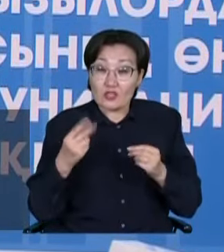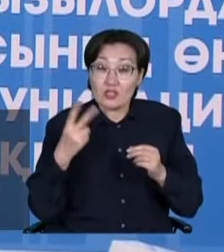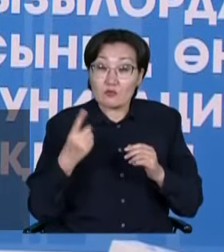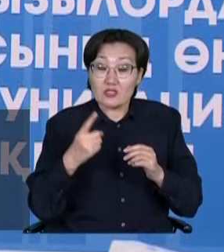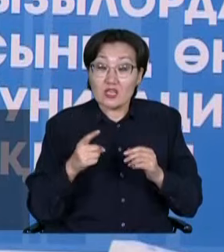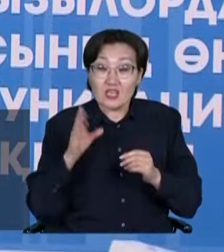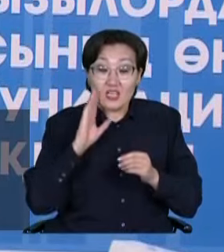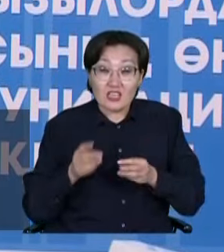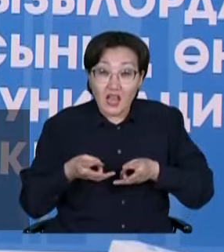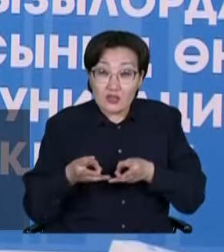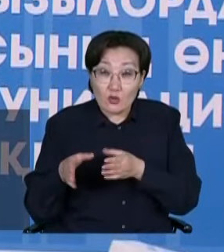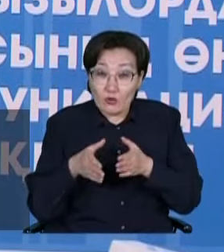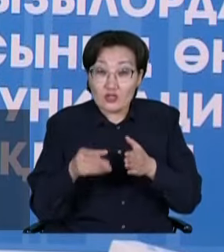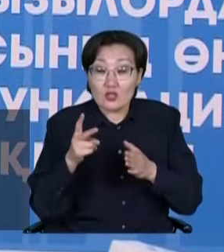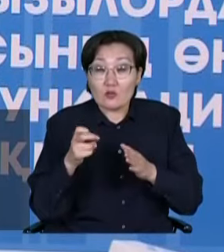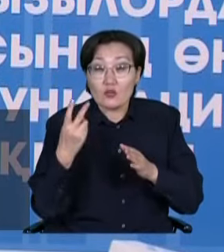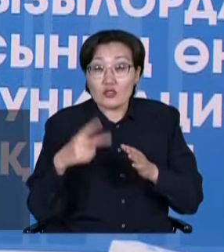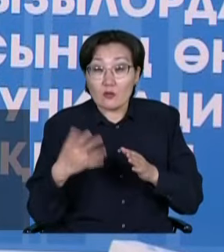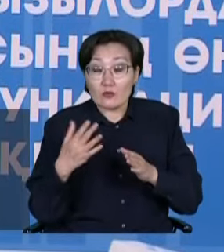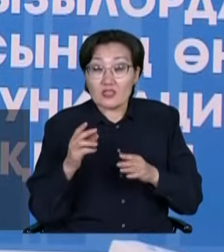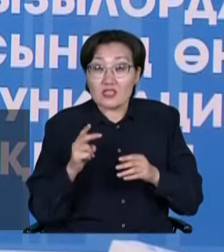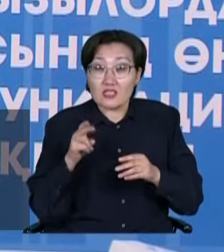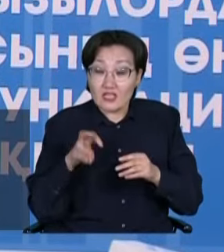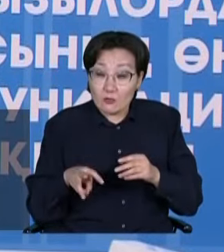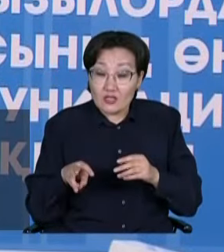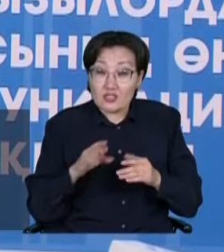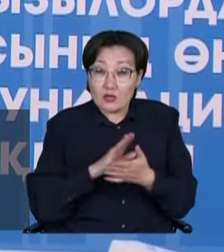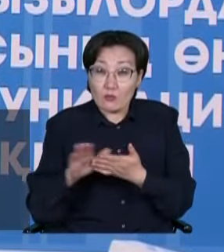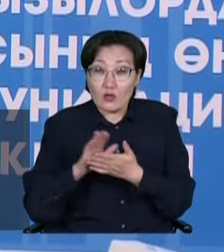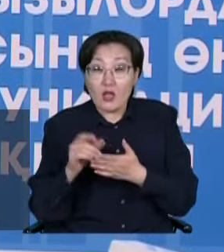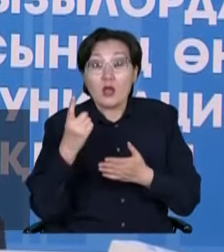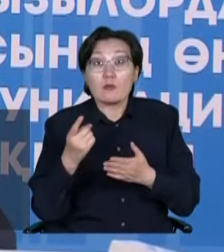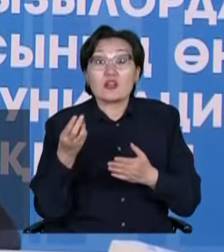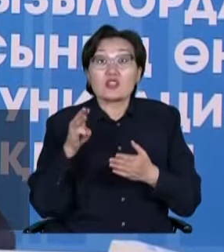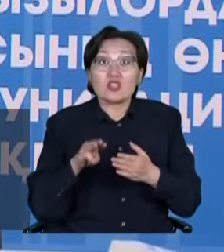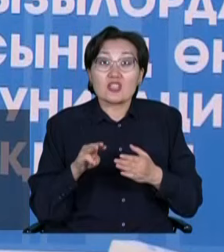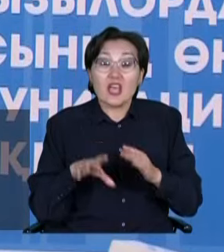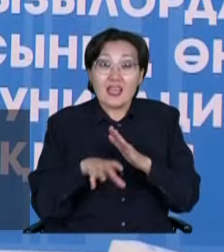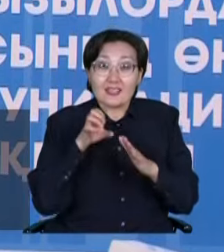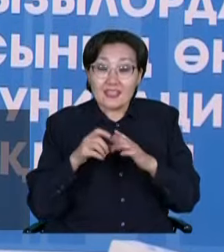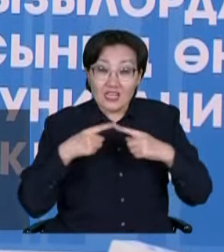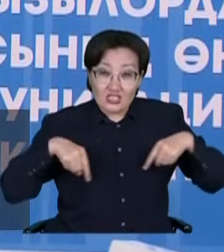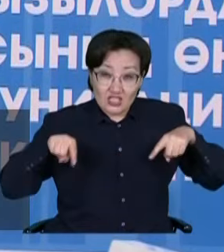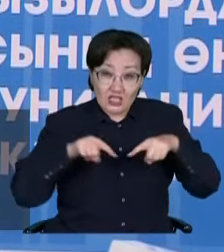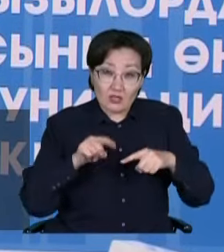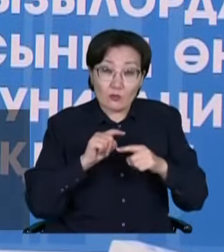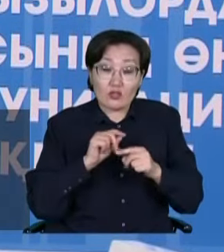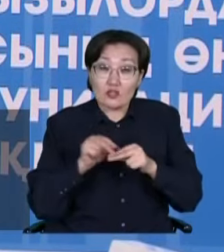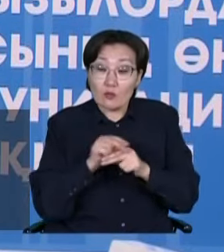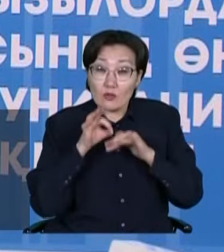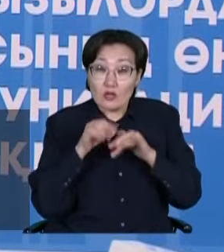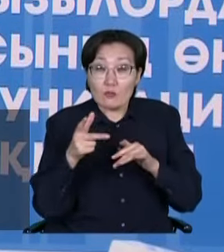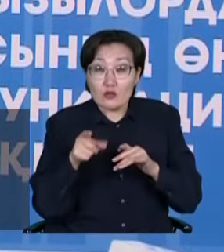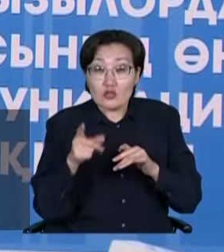21 каналдың 225 шақырымы тазаланса, бір дана гидротехникалық нысан жөндеуден өткізіліп, 133